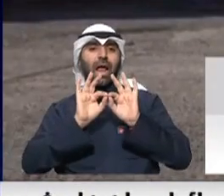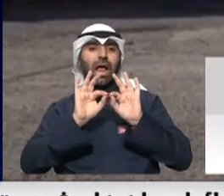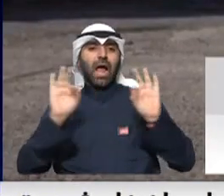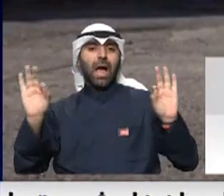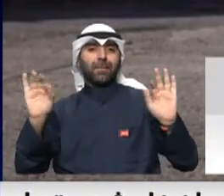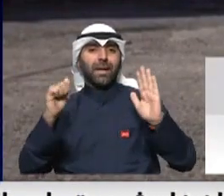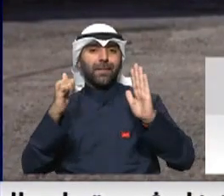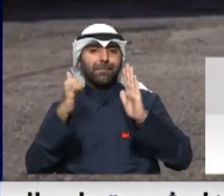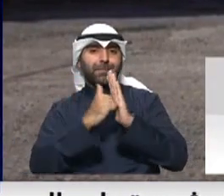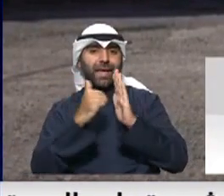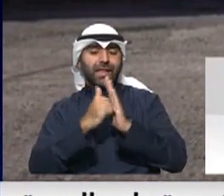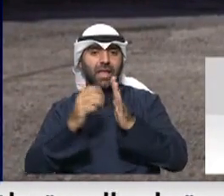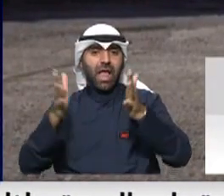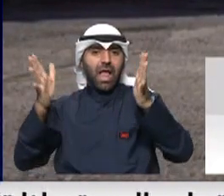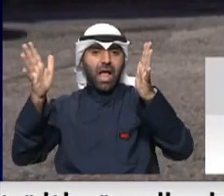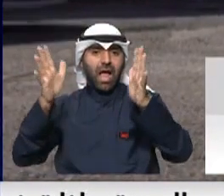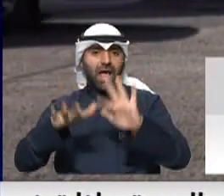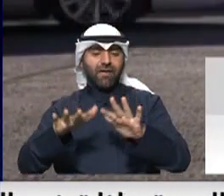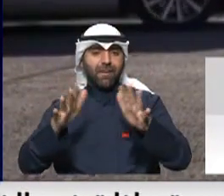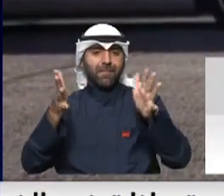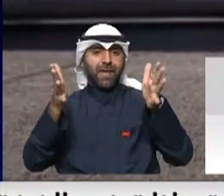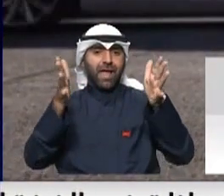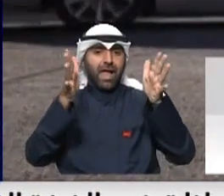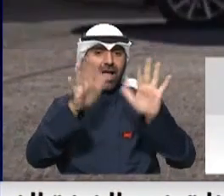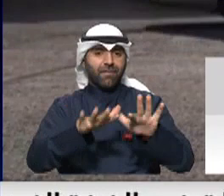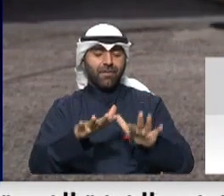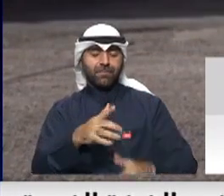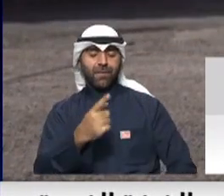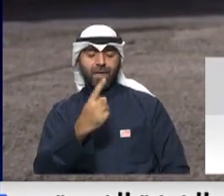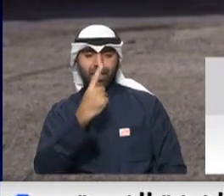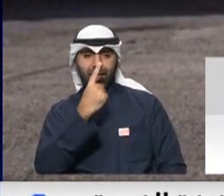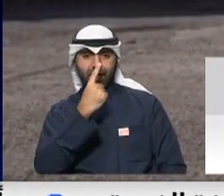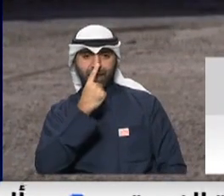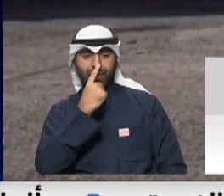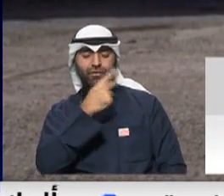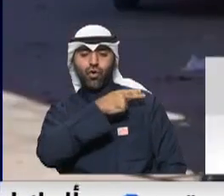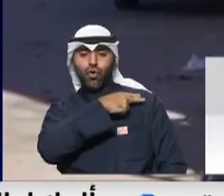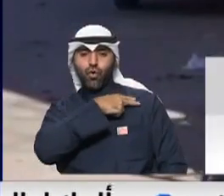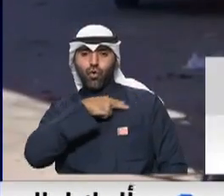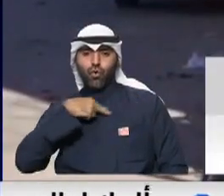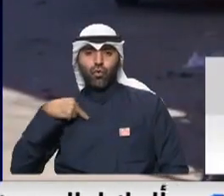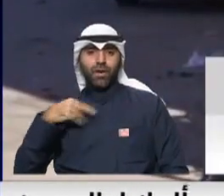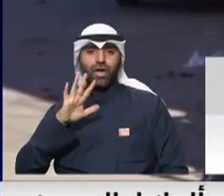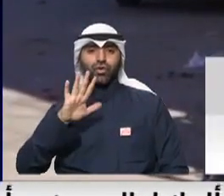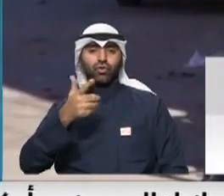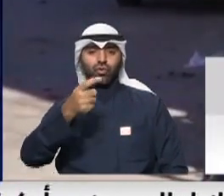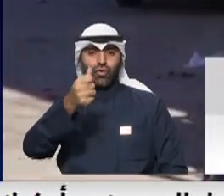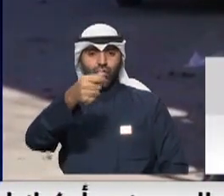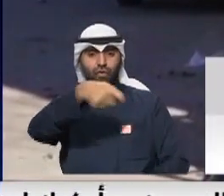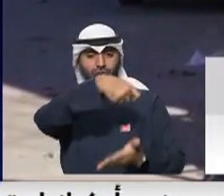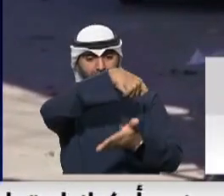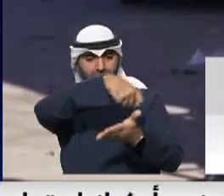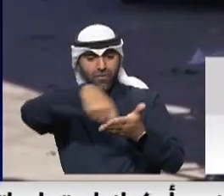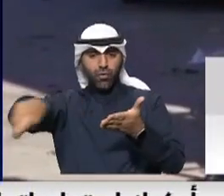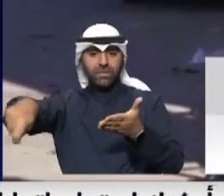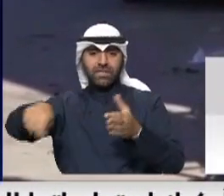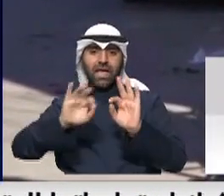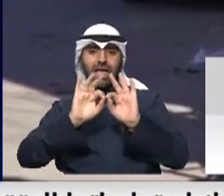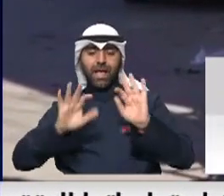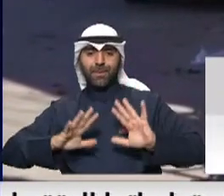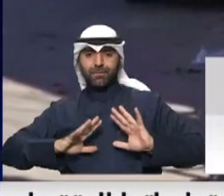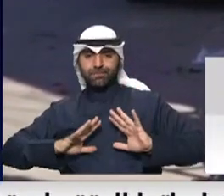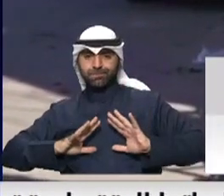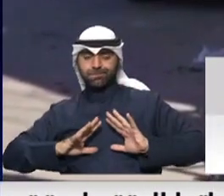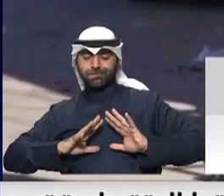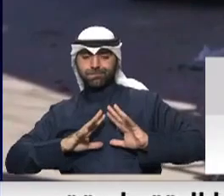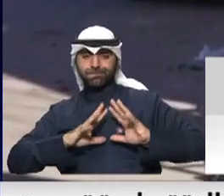مأوى للمنكوبين في الولايات التي يتواجدون فيها. وأشار أيضا إلى أنه تم لحد الآن